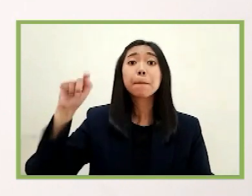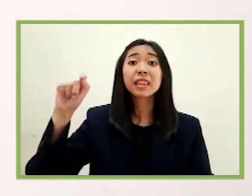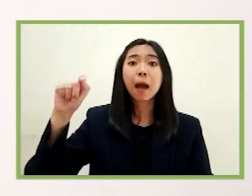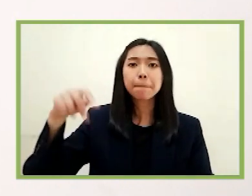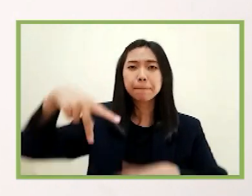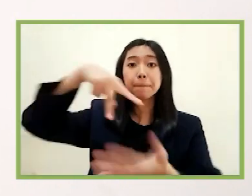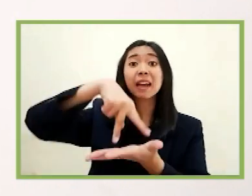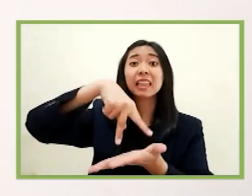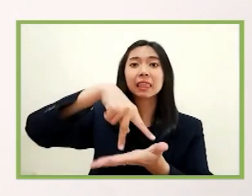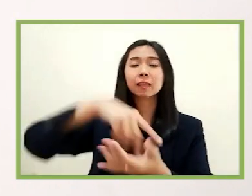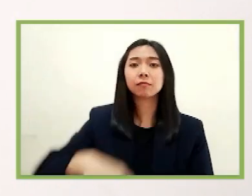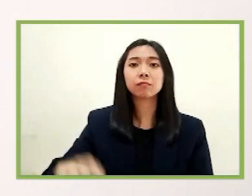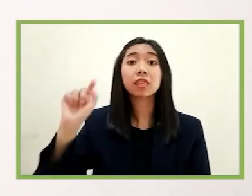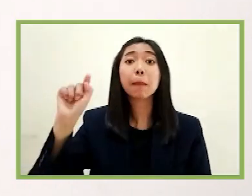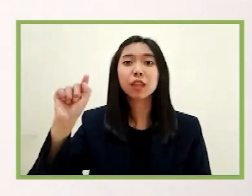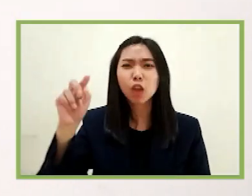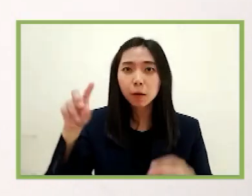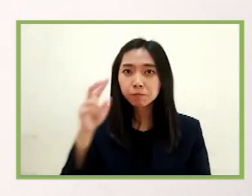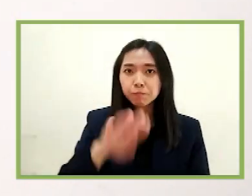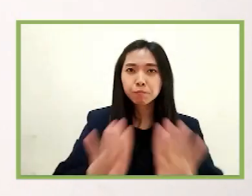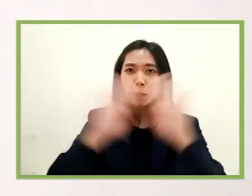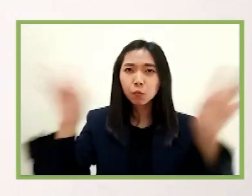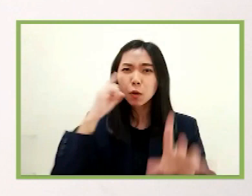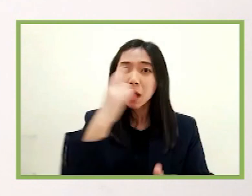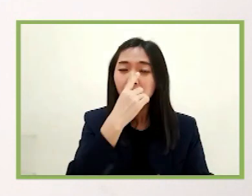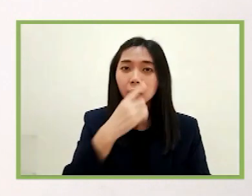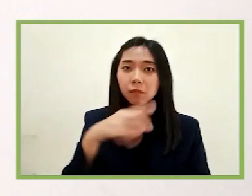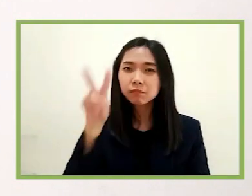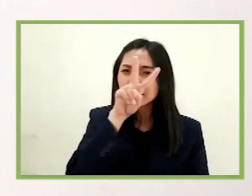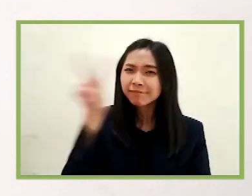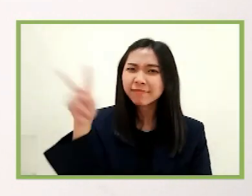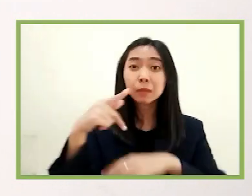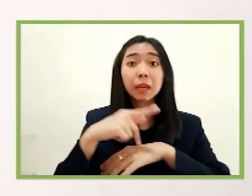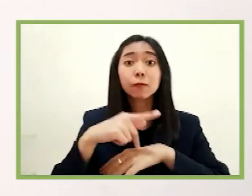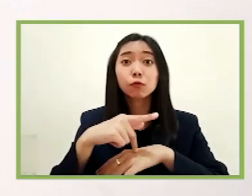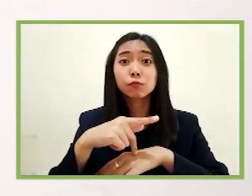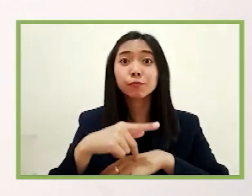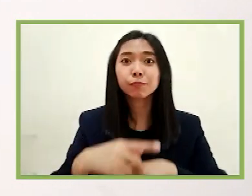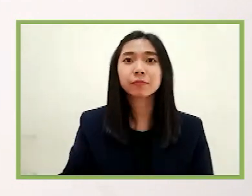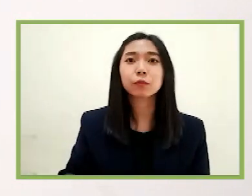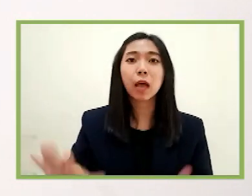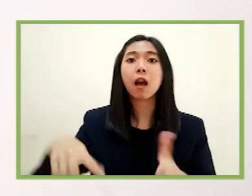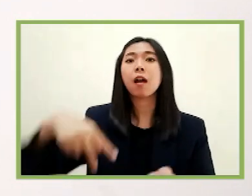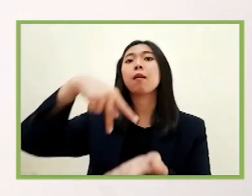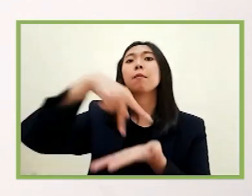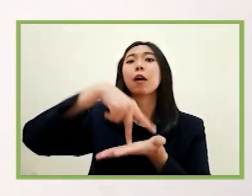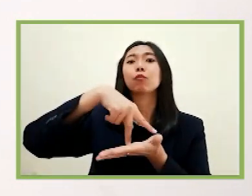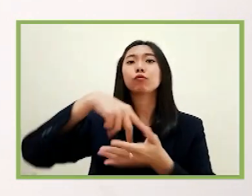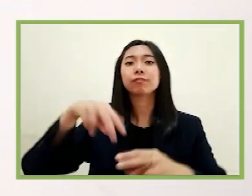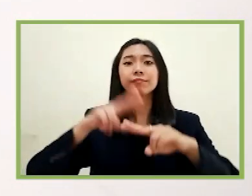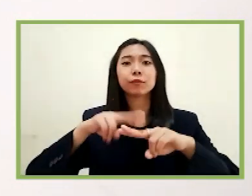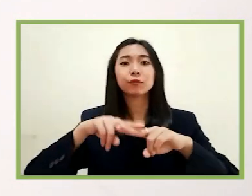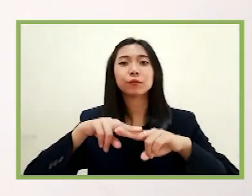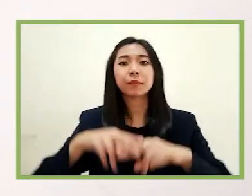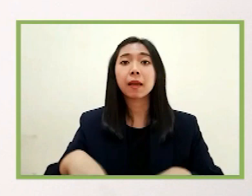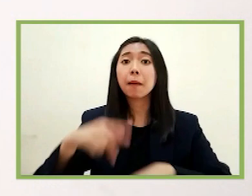lalu Tabita membuka matanya dan ketika melihat Petrus ia bangun lalu duduk Petrus